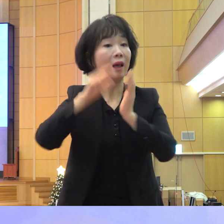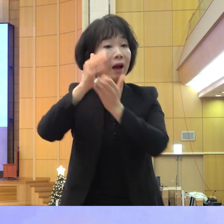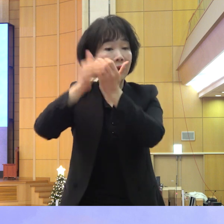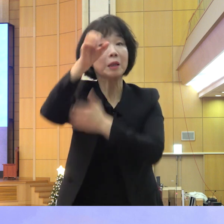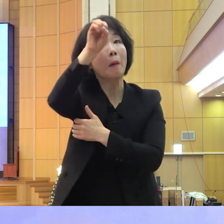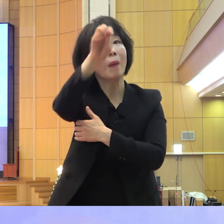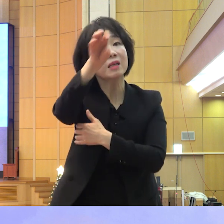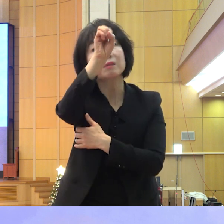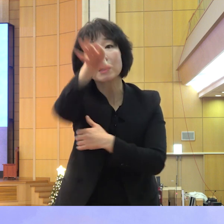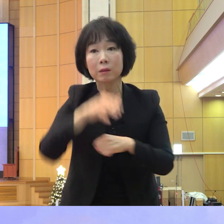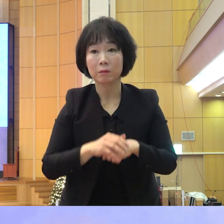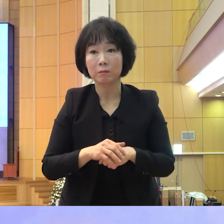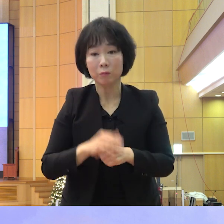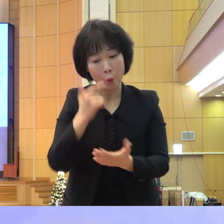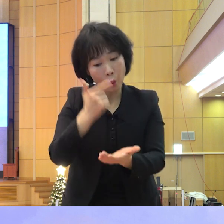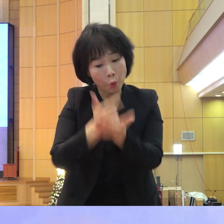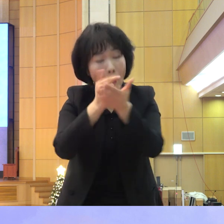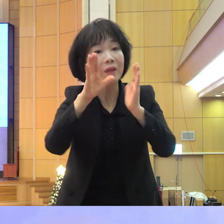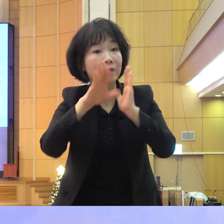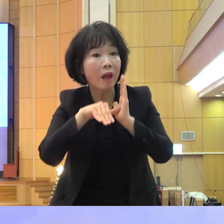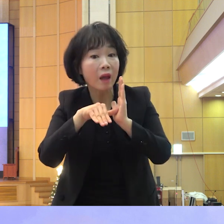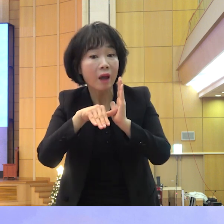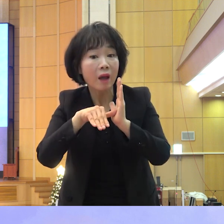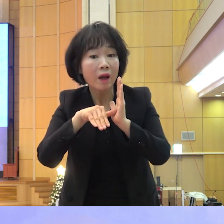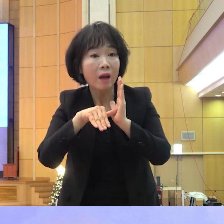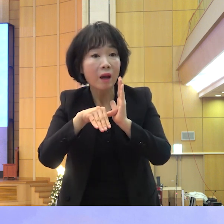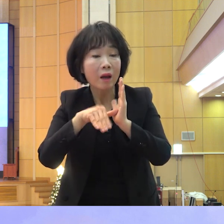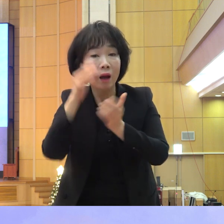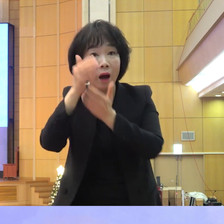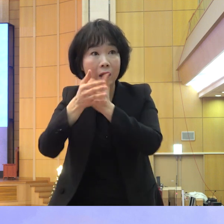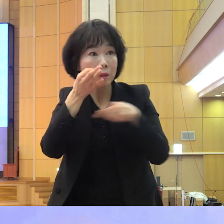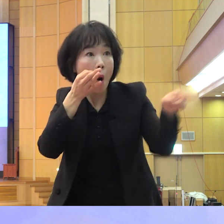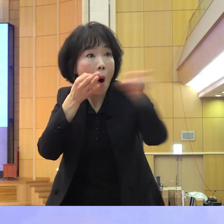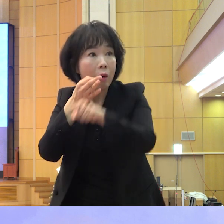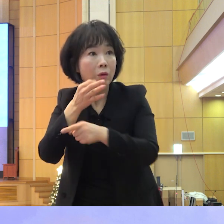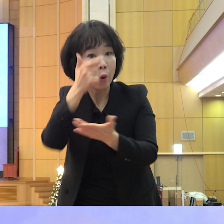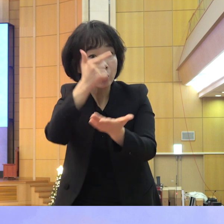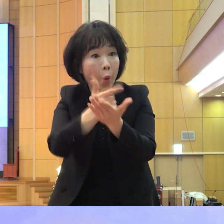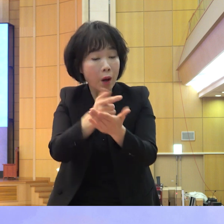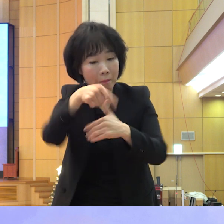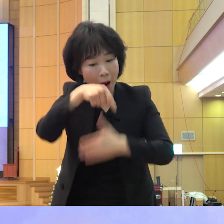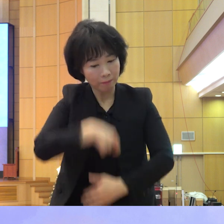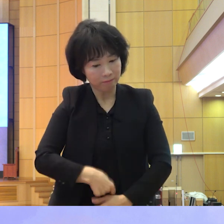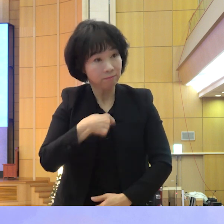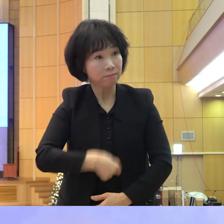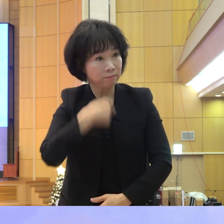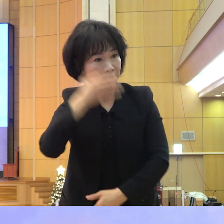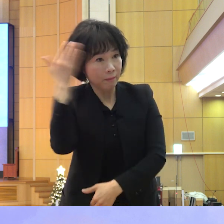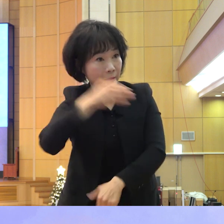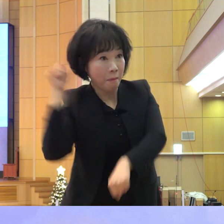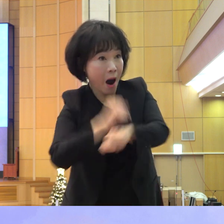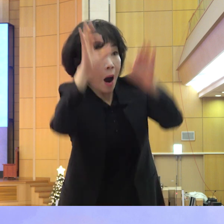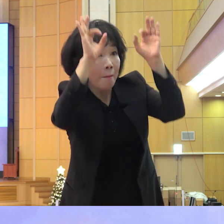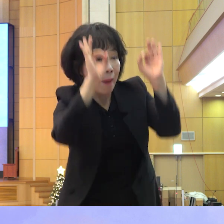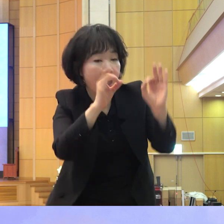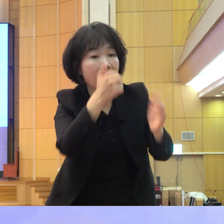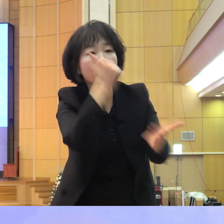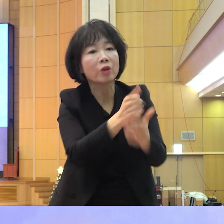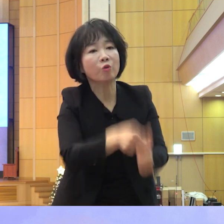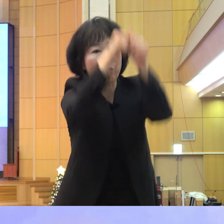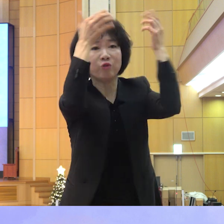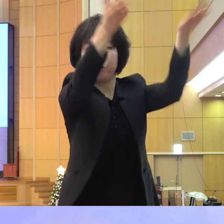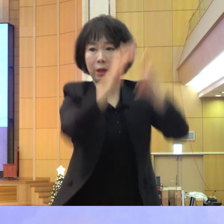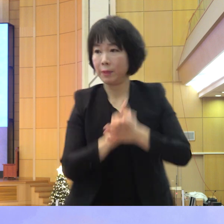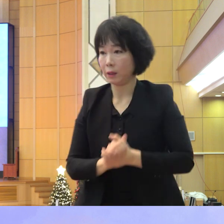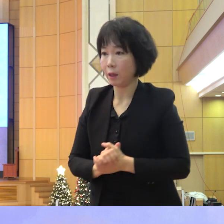그런데 노아 당시에도 하나님은 노아의 의를 보셨던 것처럼, 모세 당시, 출애굽